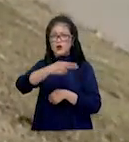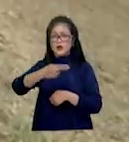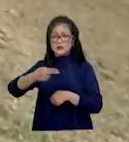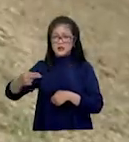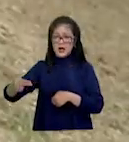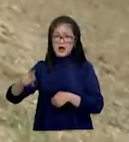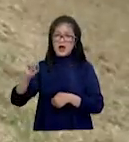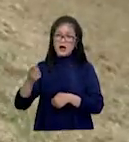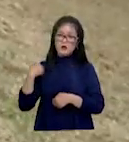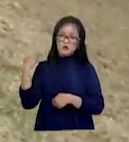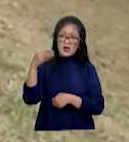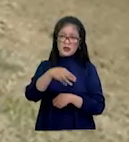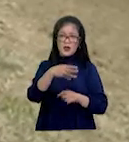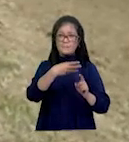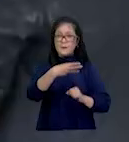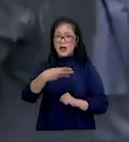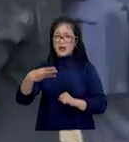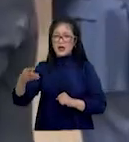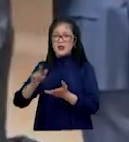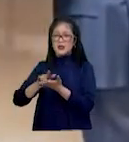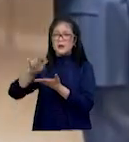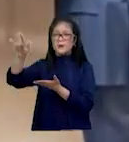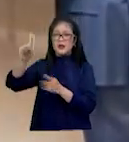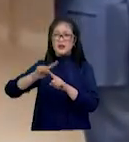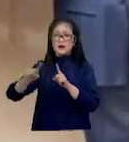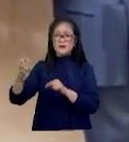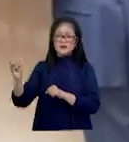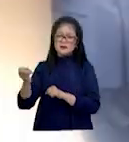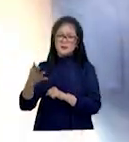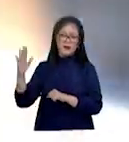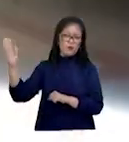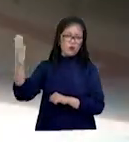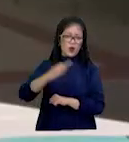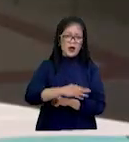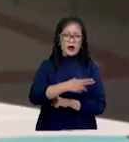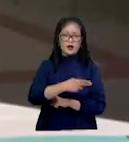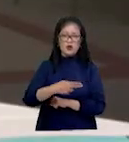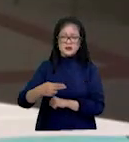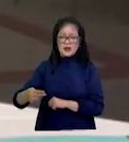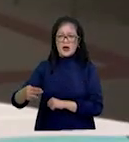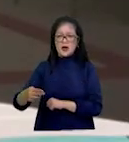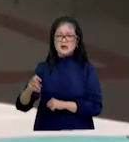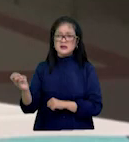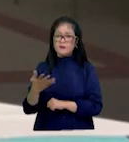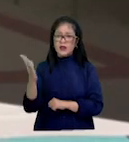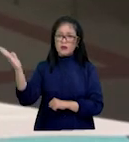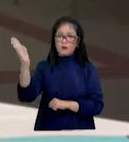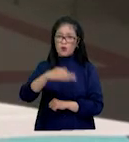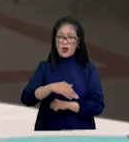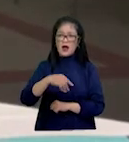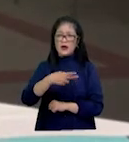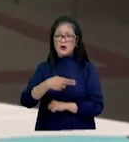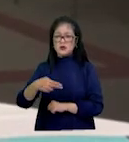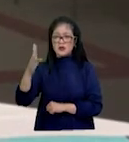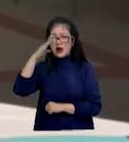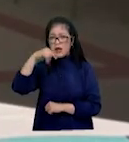di Belanda, Erick Thohir mempercepat kepulangan untuk menjalankan tugas dan tanggung jawabnya. Saya mempercepat pulang saya hari ini tidak lain